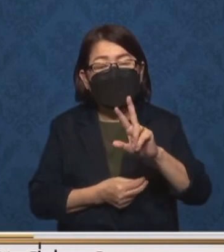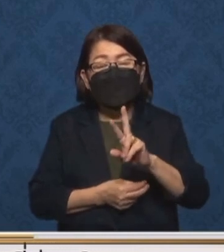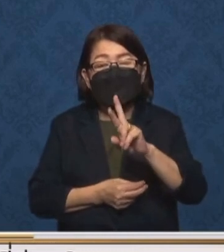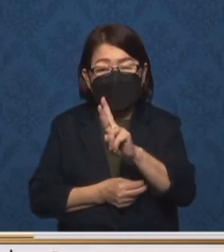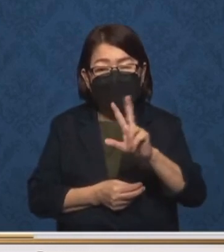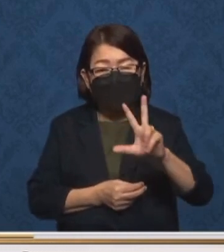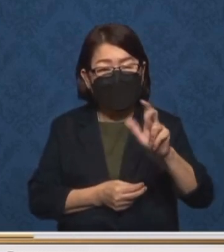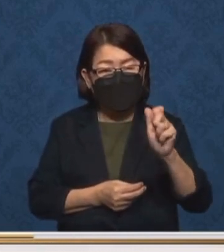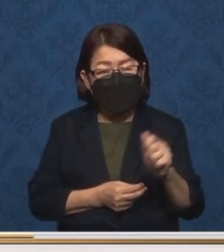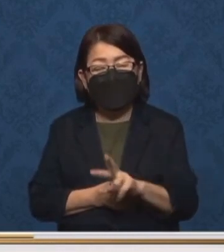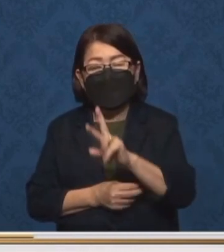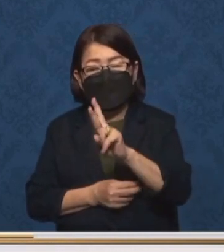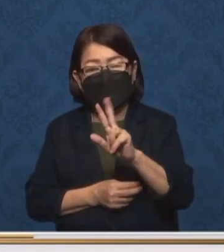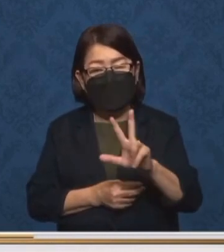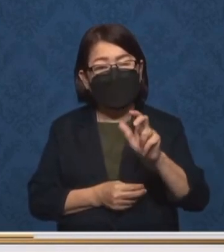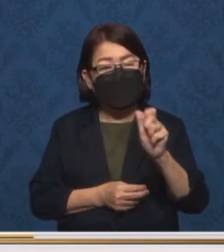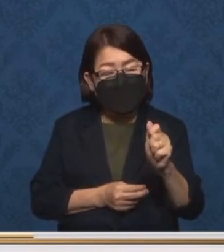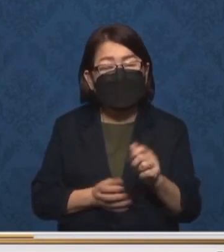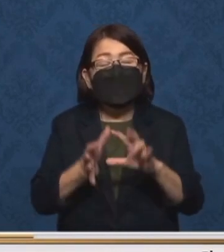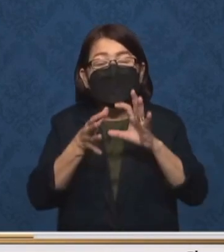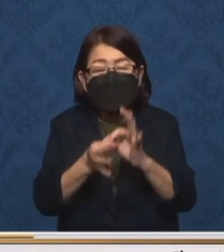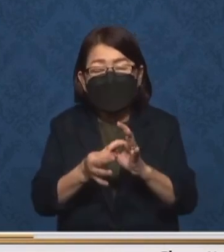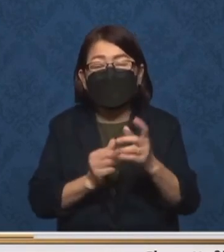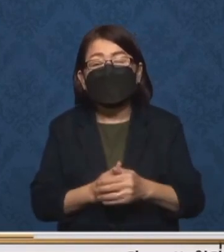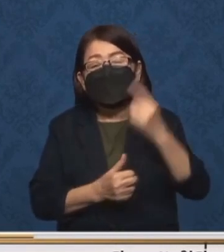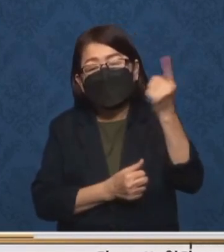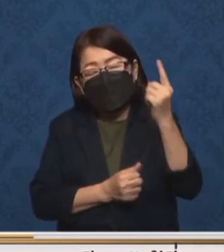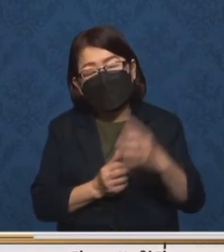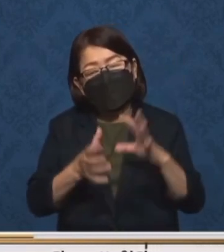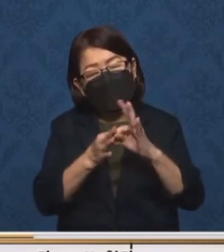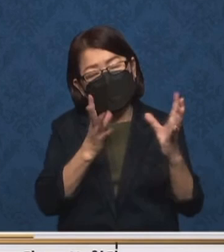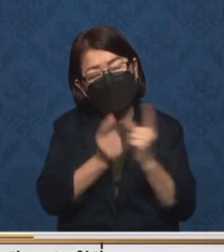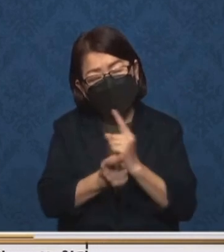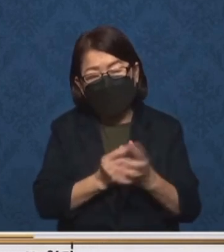เป็กางสองสินค้า เปนดี ด แต